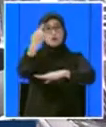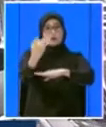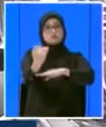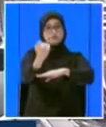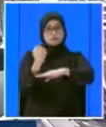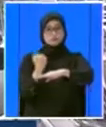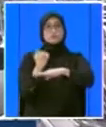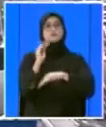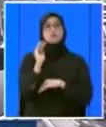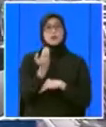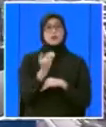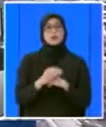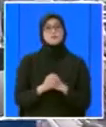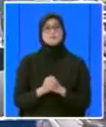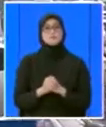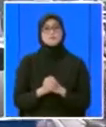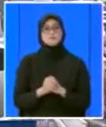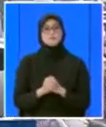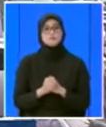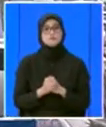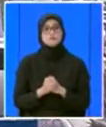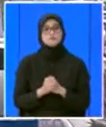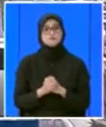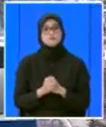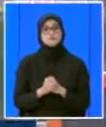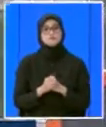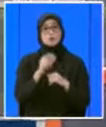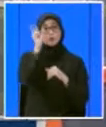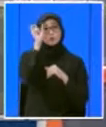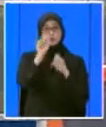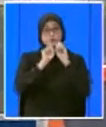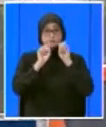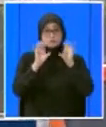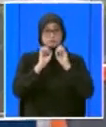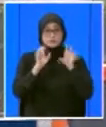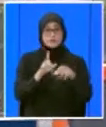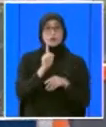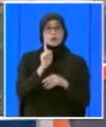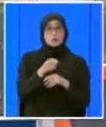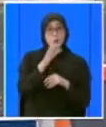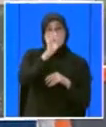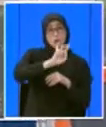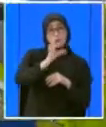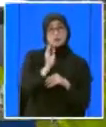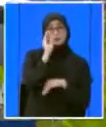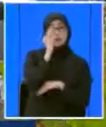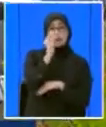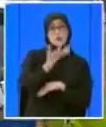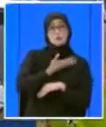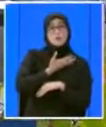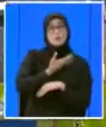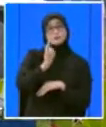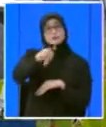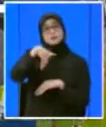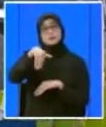Sehingga dihimbau kepada warga Jakarta dan juga sekitarnya akan pergi berlibur untuk ke kawasan Bogor Jawa Barat